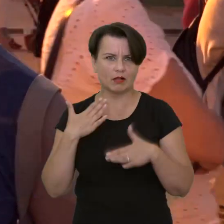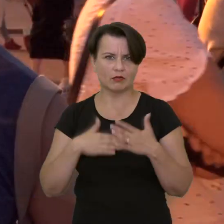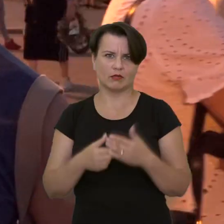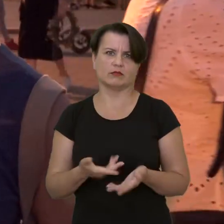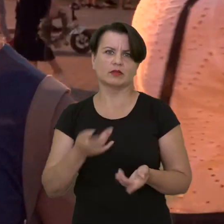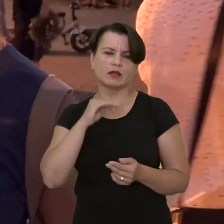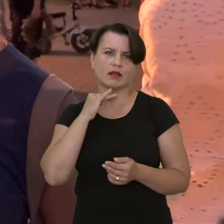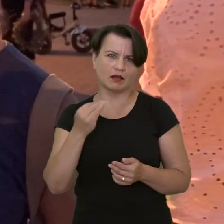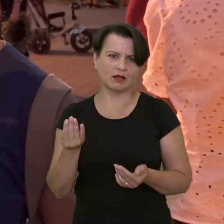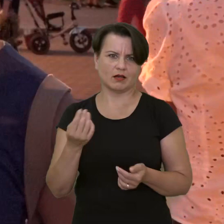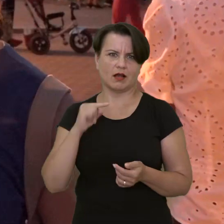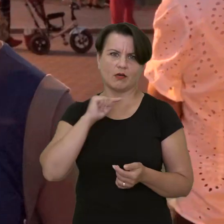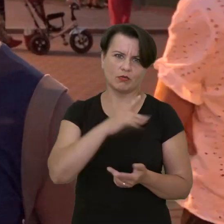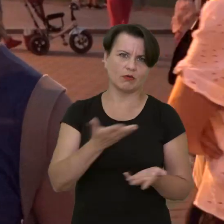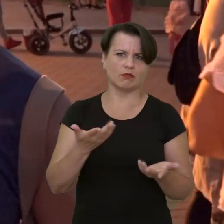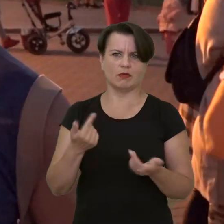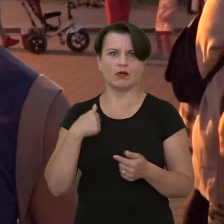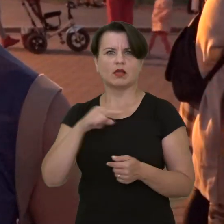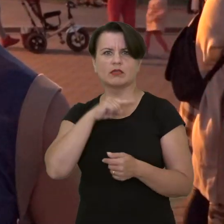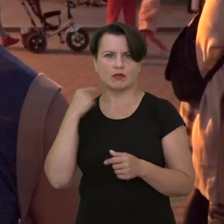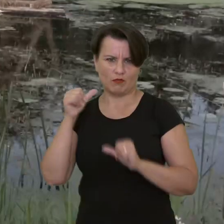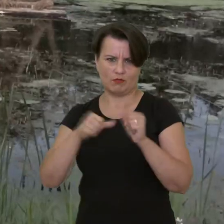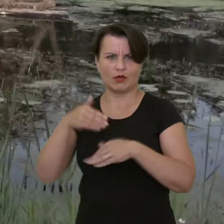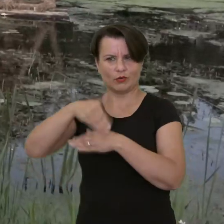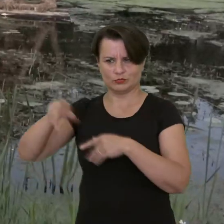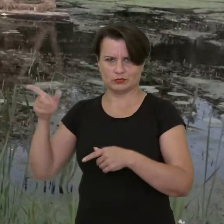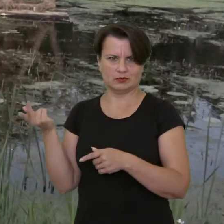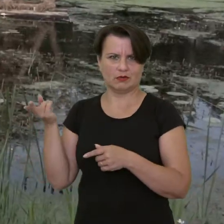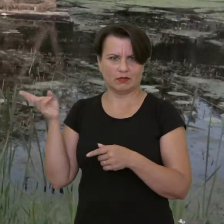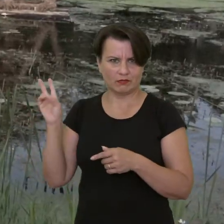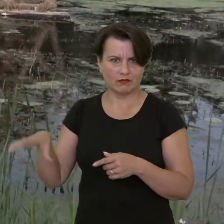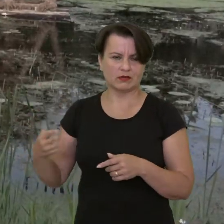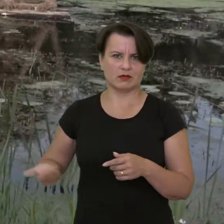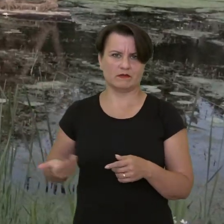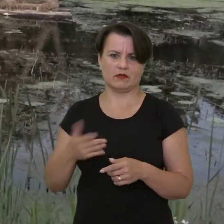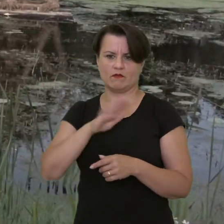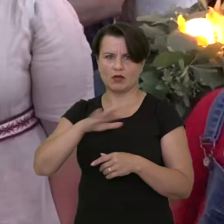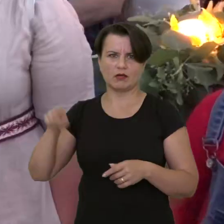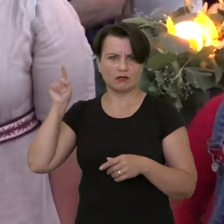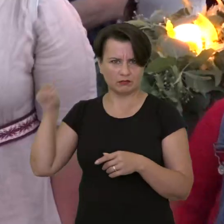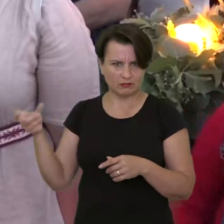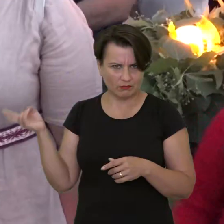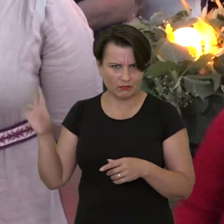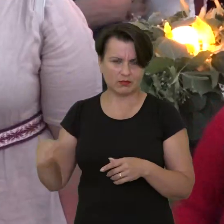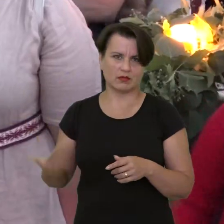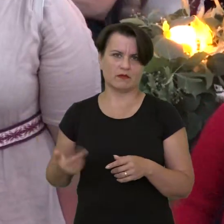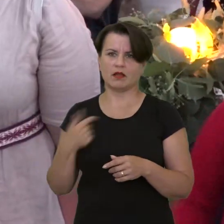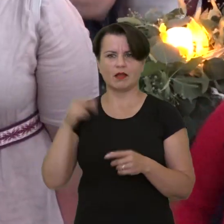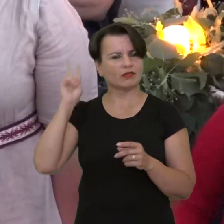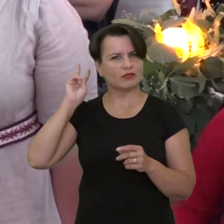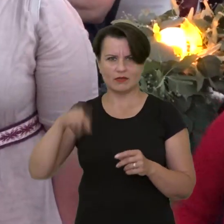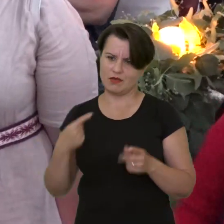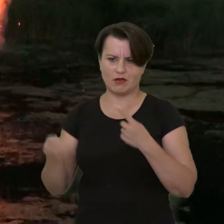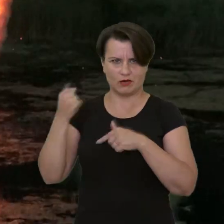yra visi malonus, bet aišku, ekonomika ir daug metų gyvenu tenai ir vaikai tenai ir nežinau,